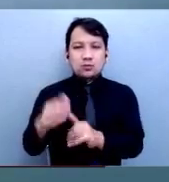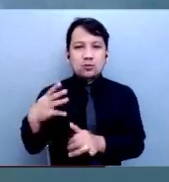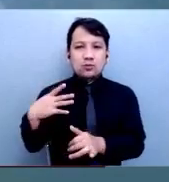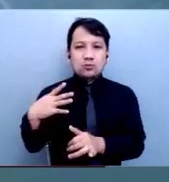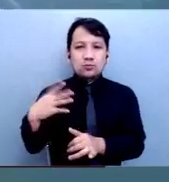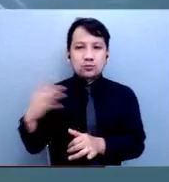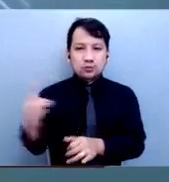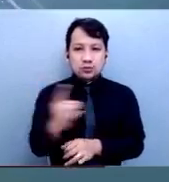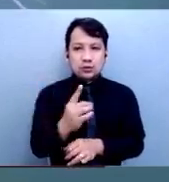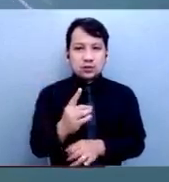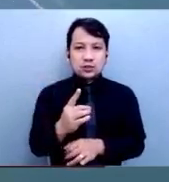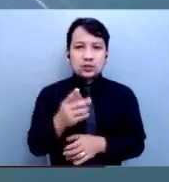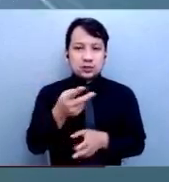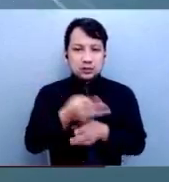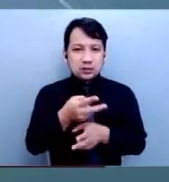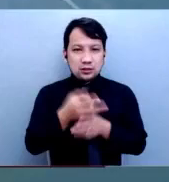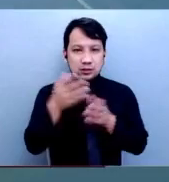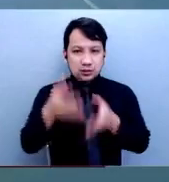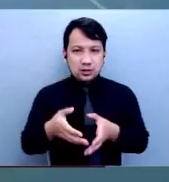fur parents.